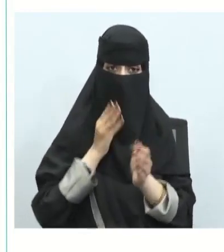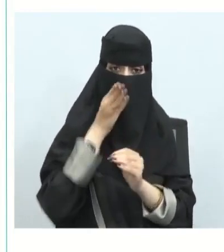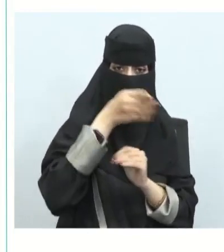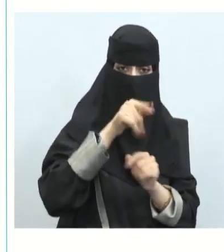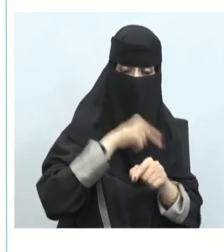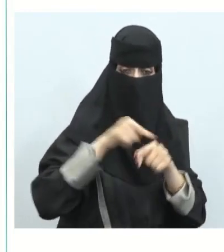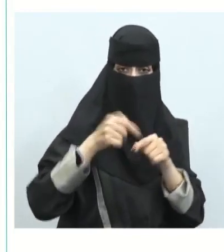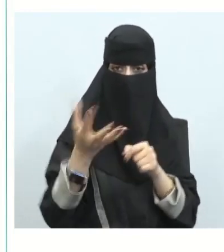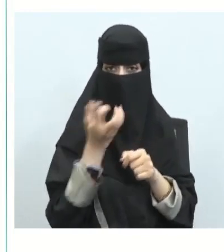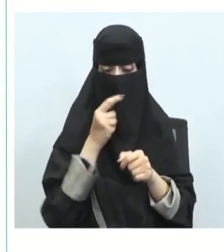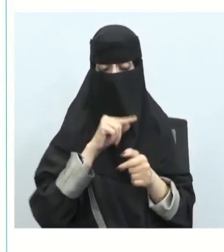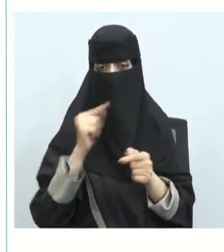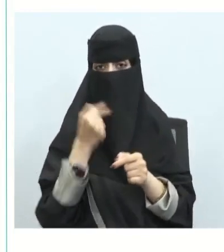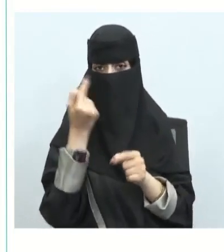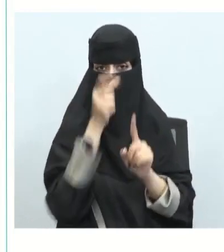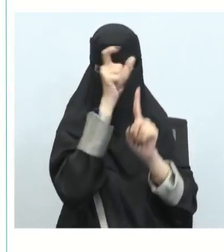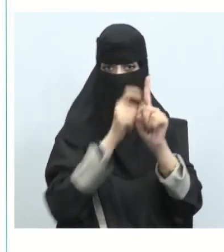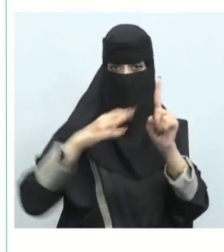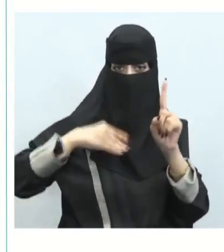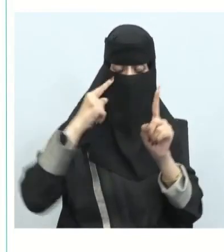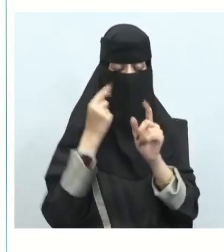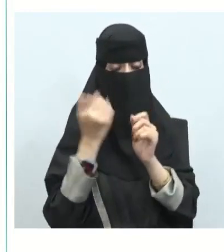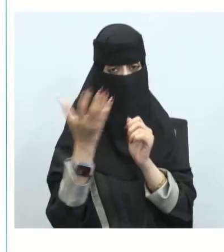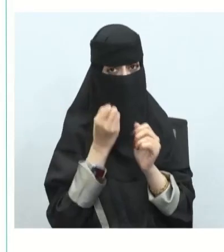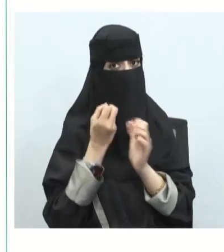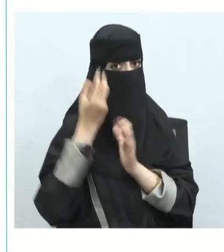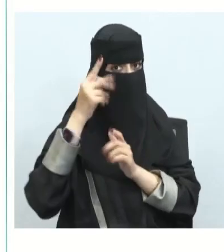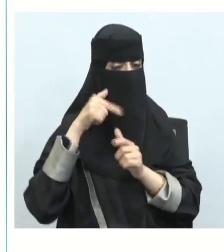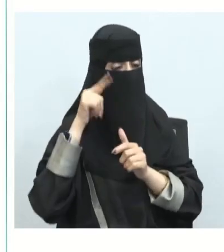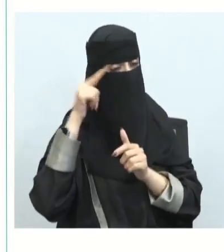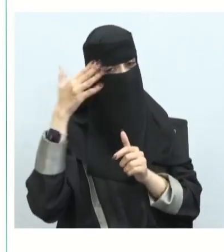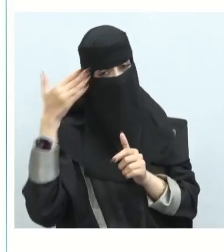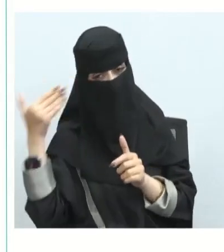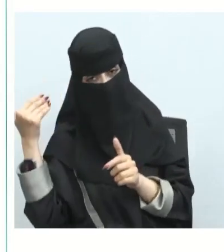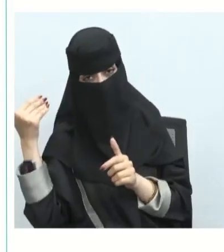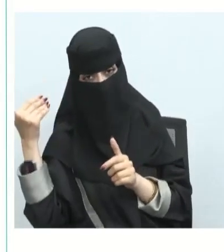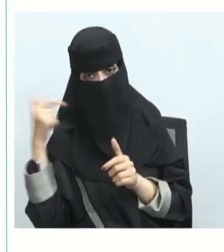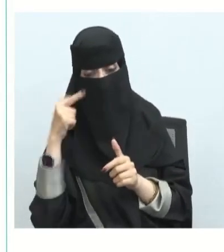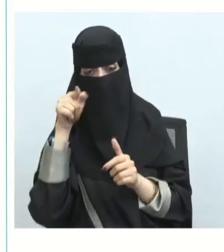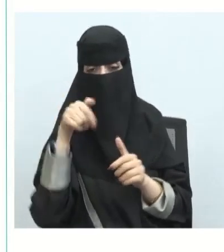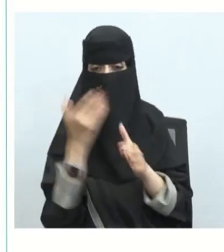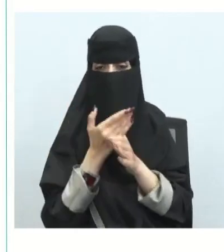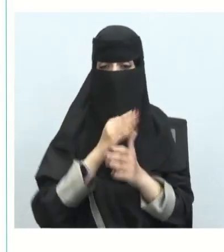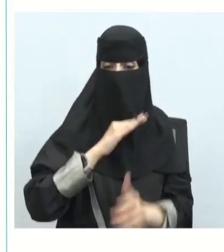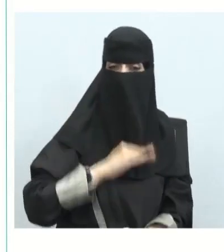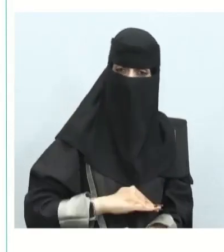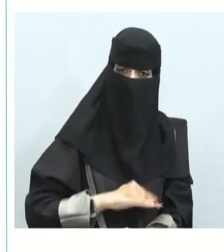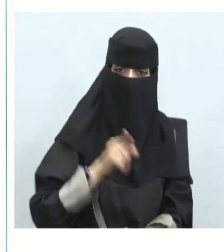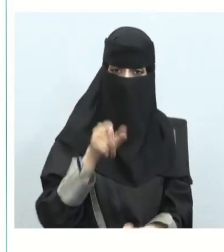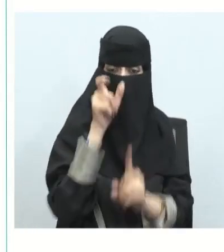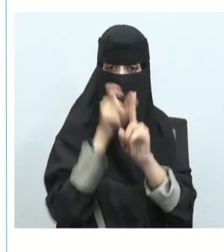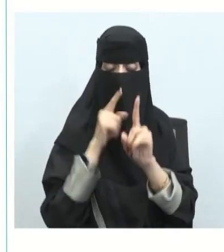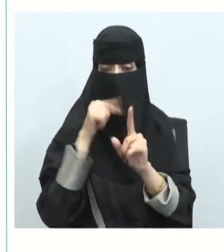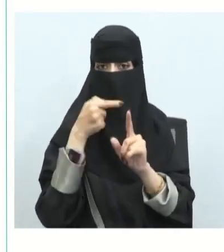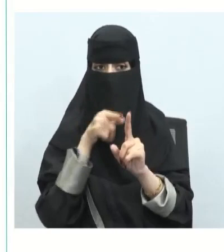الى الحصول عليها فلو طلب المدير من موظفين طرح افكار ثم تجاهلها فقد يتسبب ذلك في الاحباط اذا